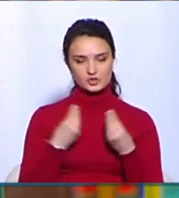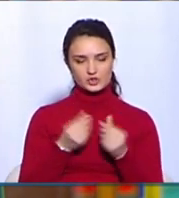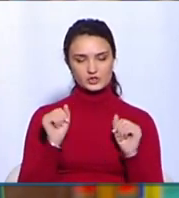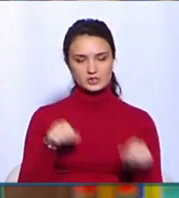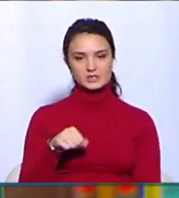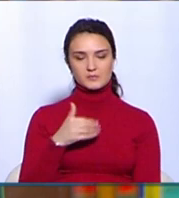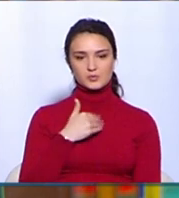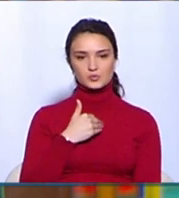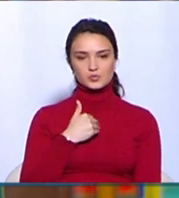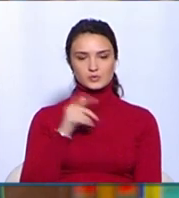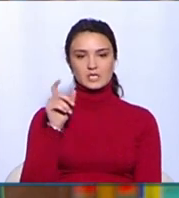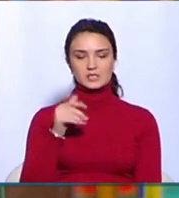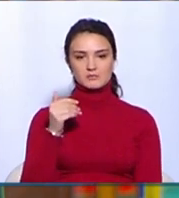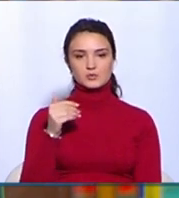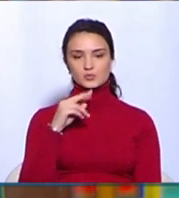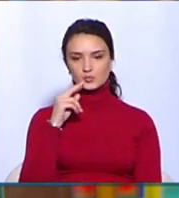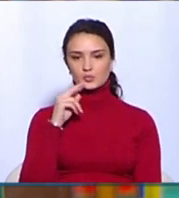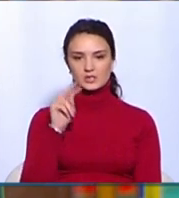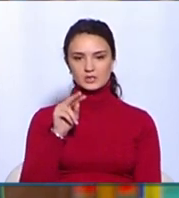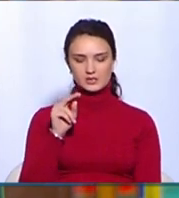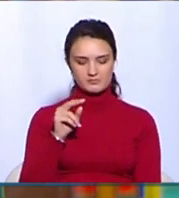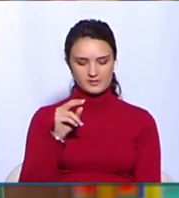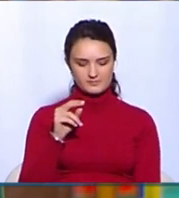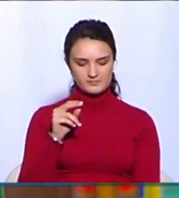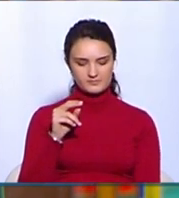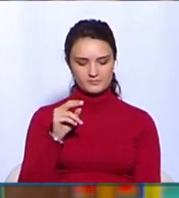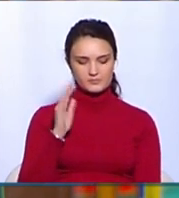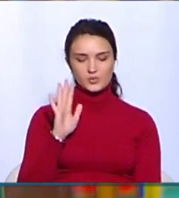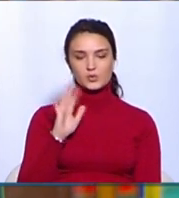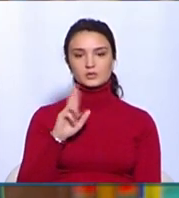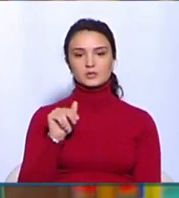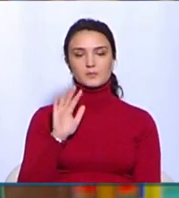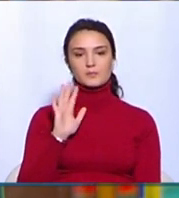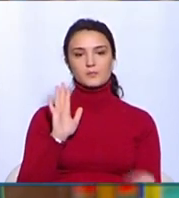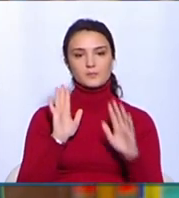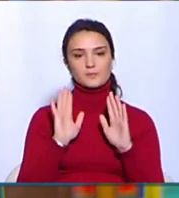შეიძლება სურს ადამიანის მიმართ ყურადღების გამოხატვა მხოლოდ და მხოლოდ